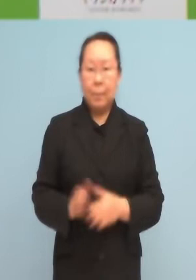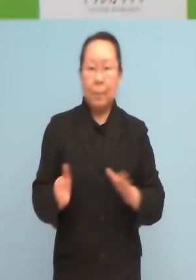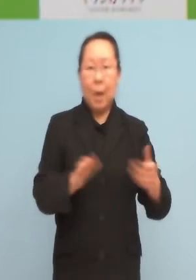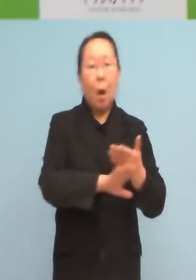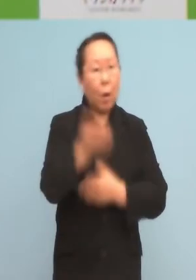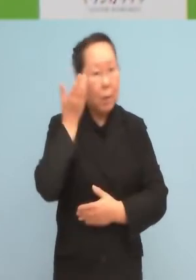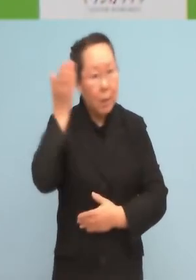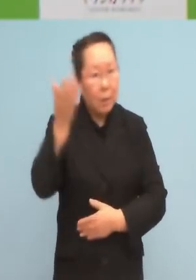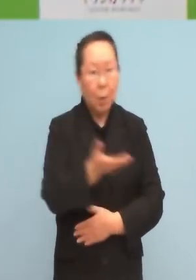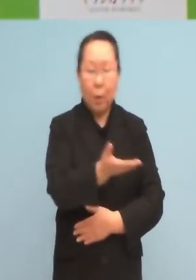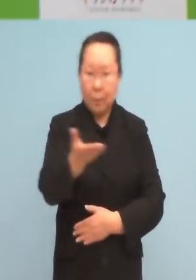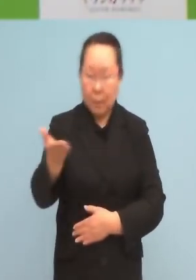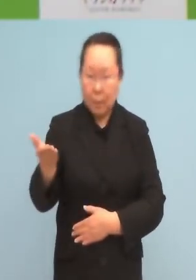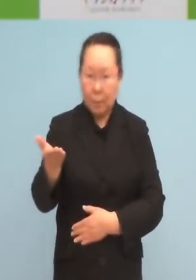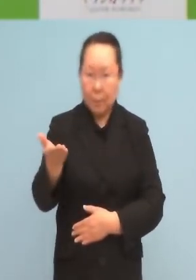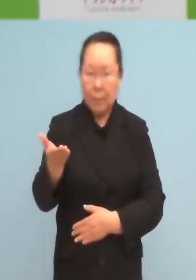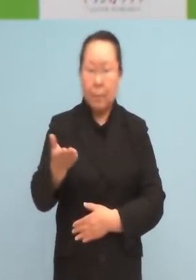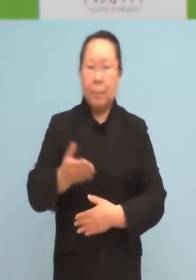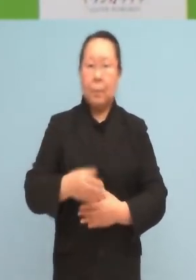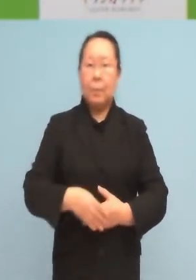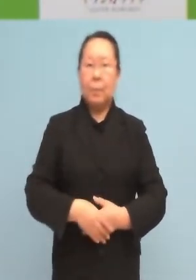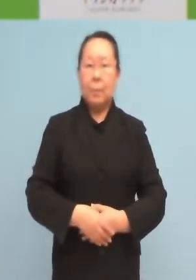他にご質問はございます